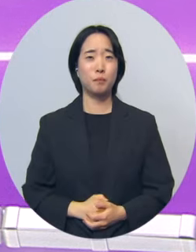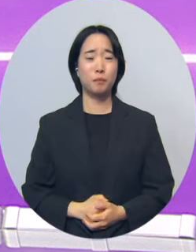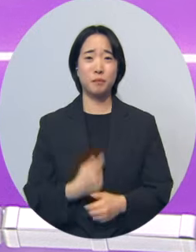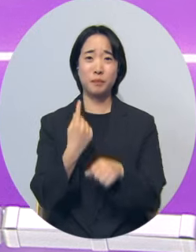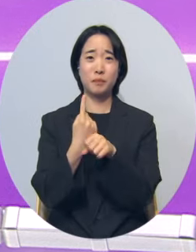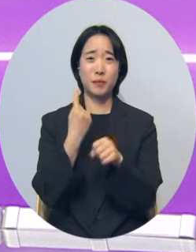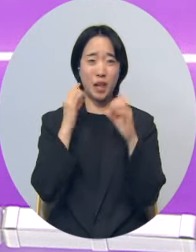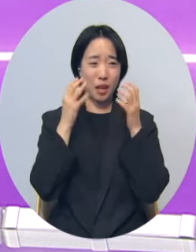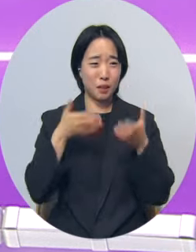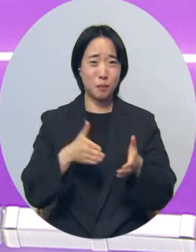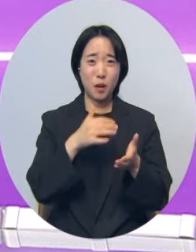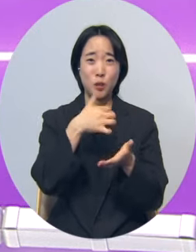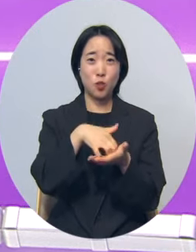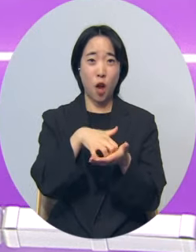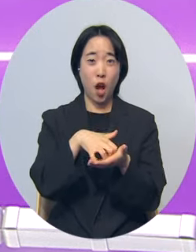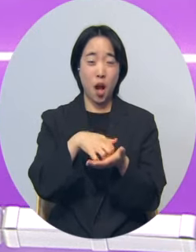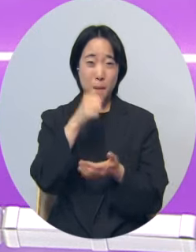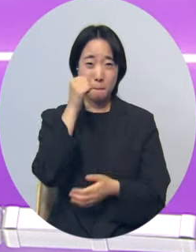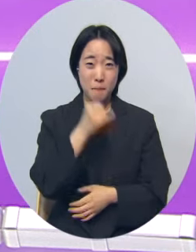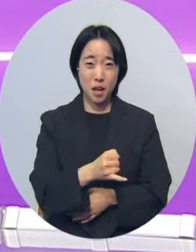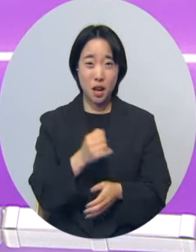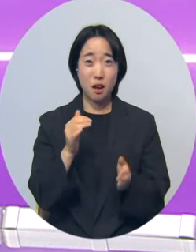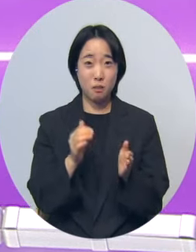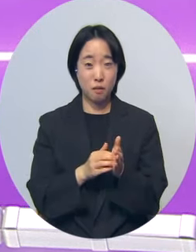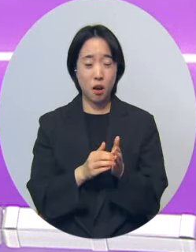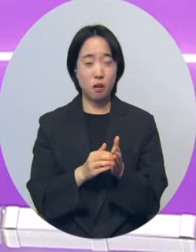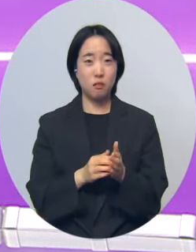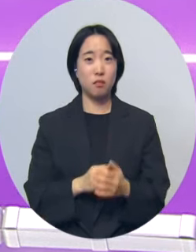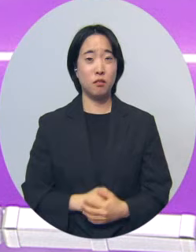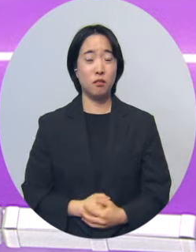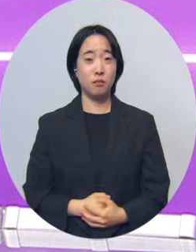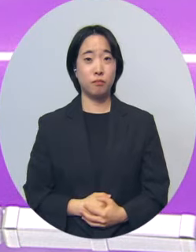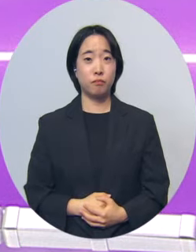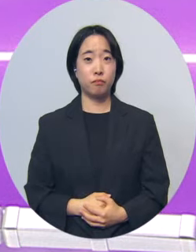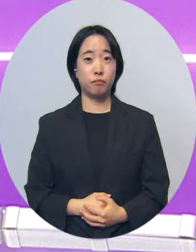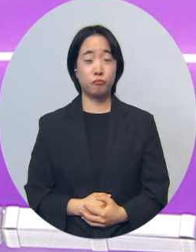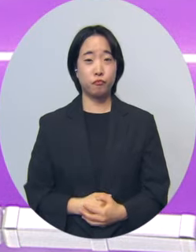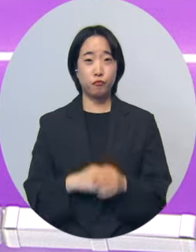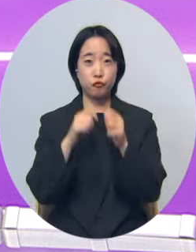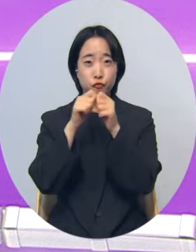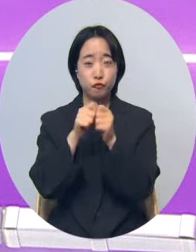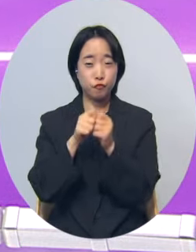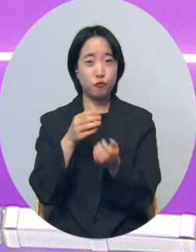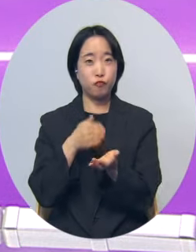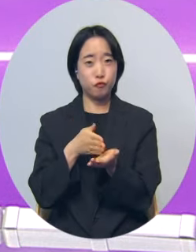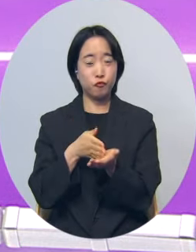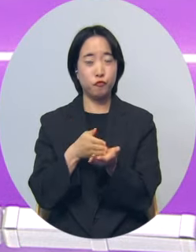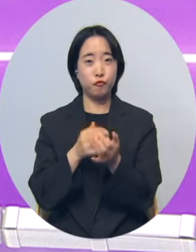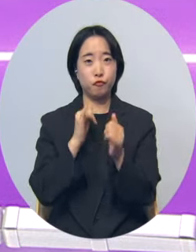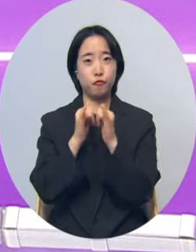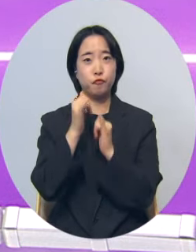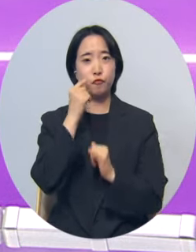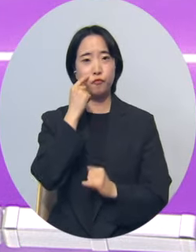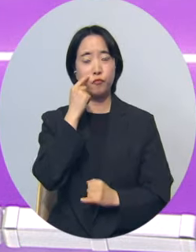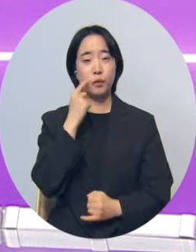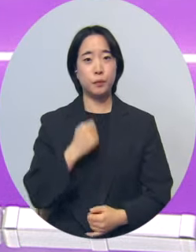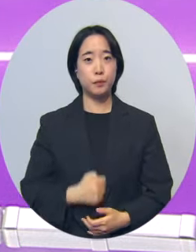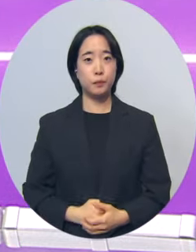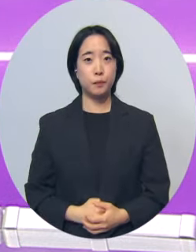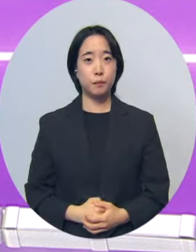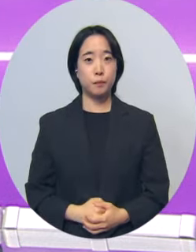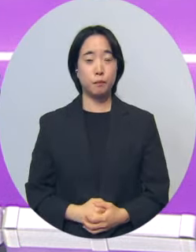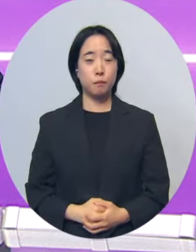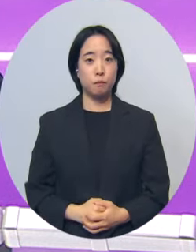수는 통계 작성 이래 또다시 역대 최저치를 기록했는데요. 자세한 내용을 뉴스룸에 나와 있는 취재 기자와 함께